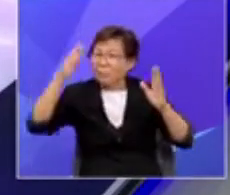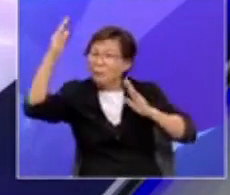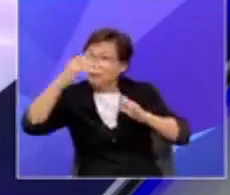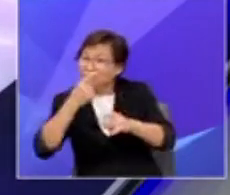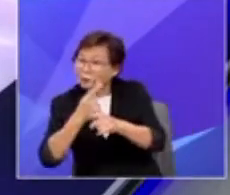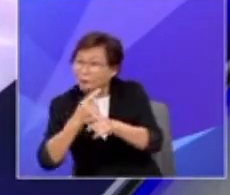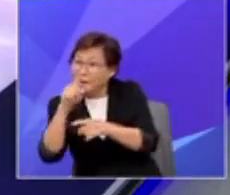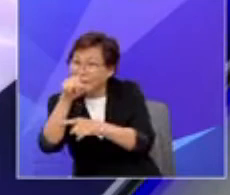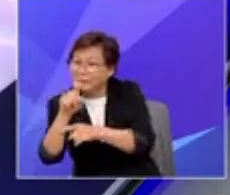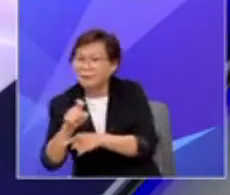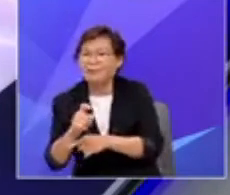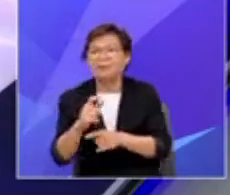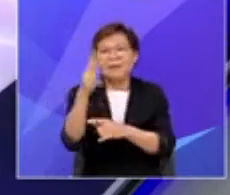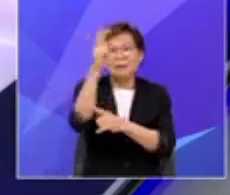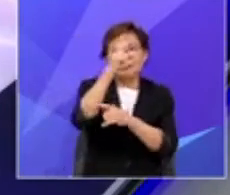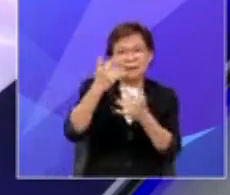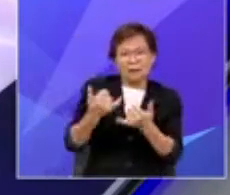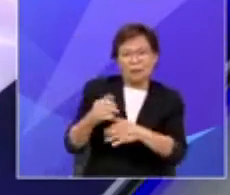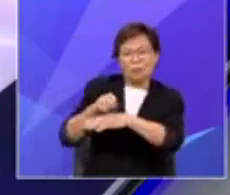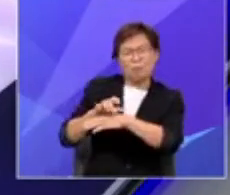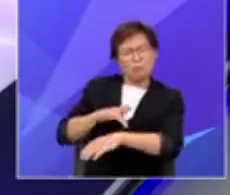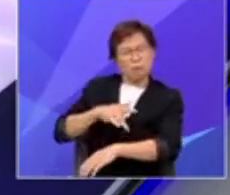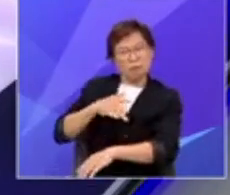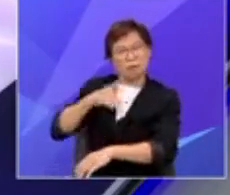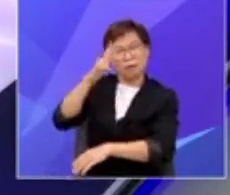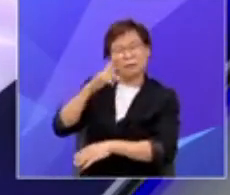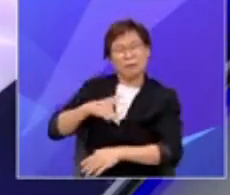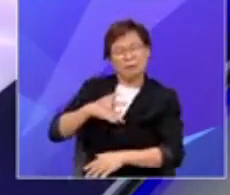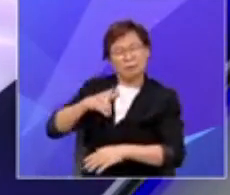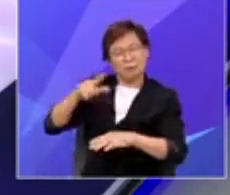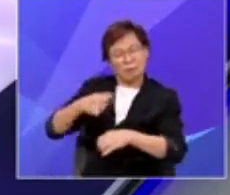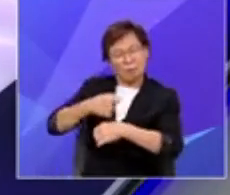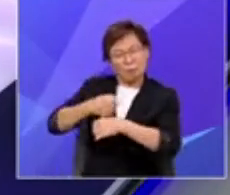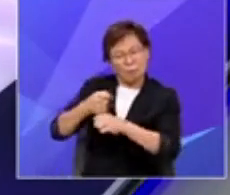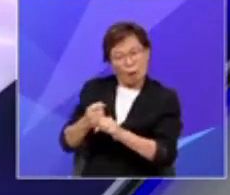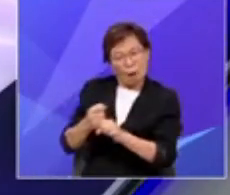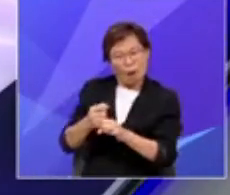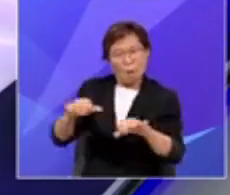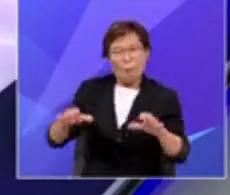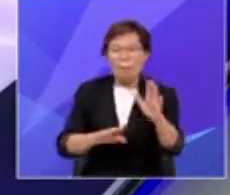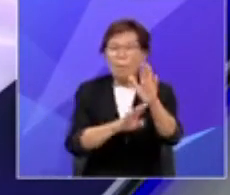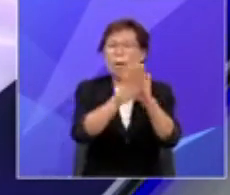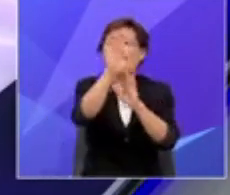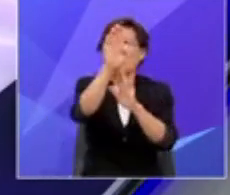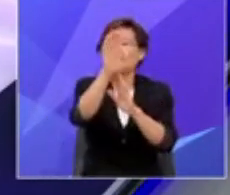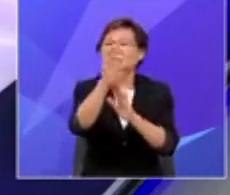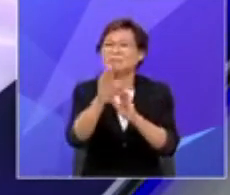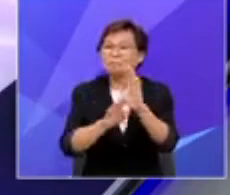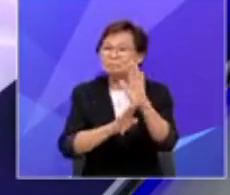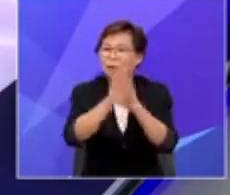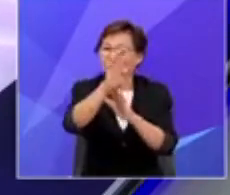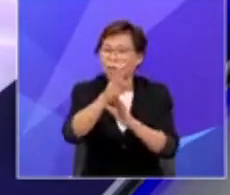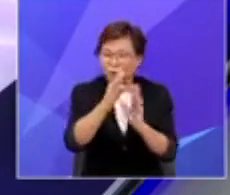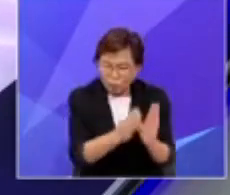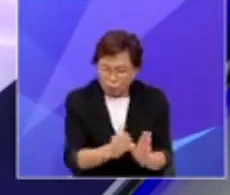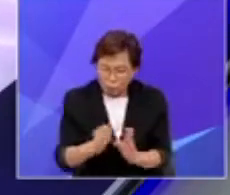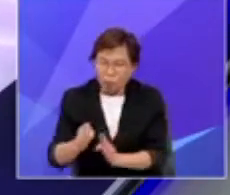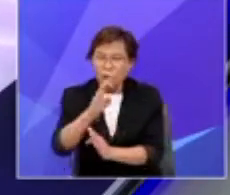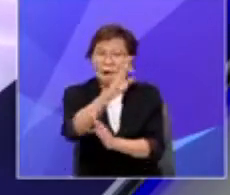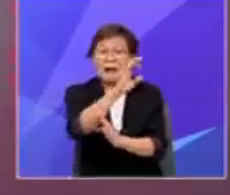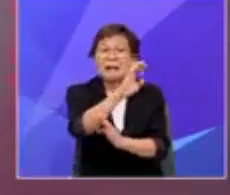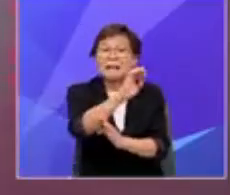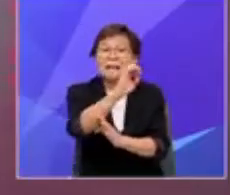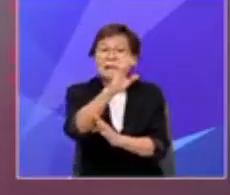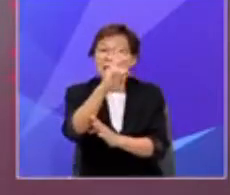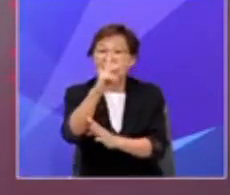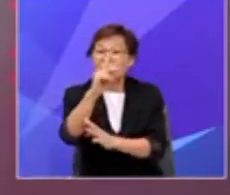dan lekaja and sekarang merasakan bahwa kita kenal membela membangun memperkenalkan ekosistem